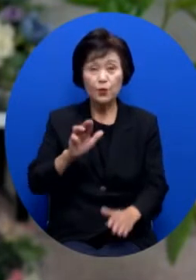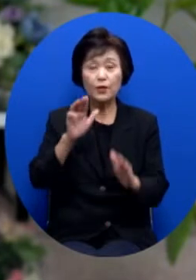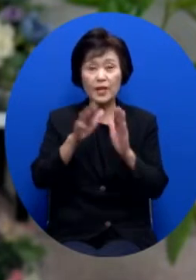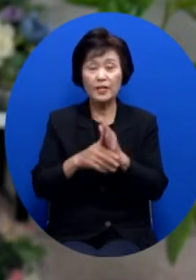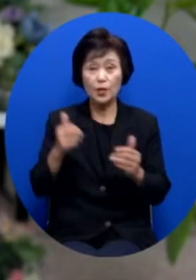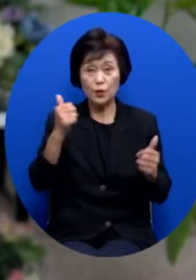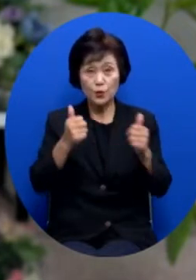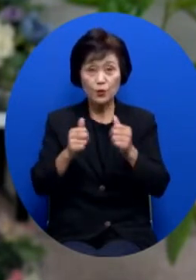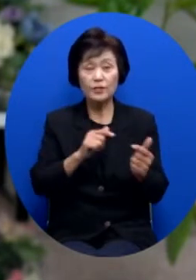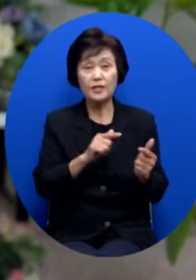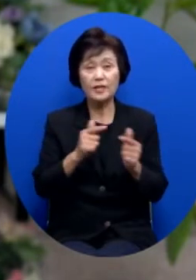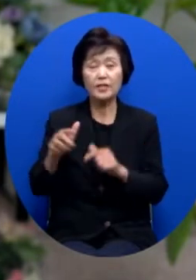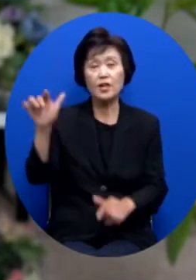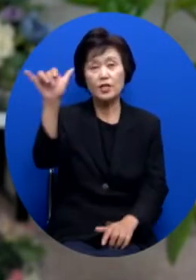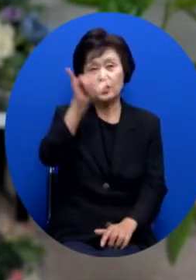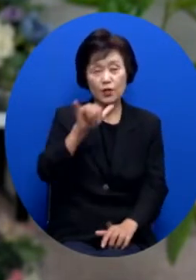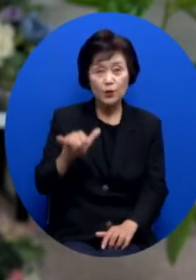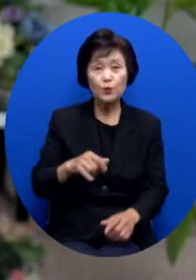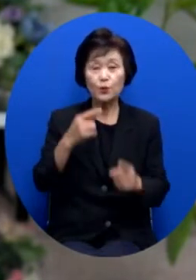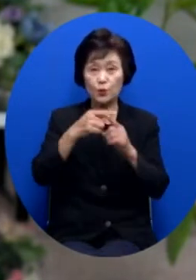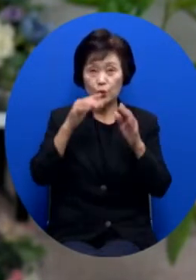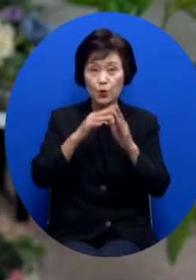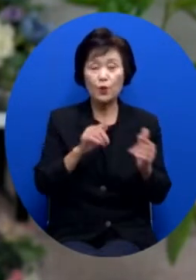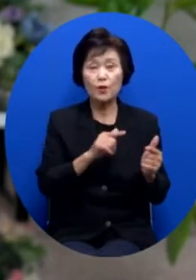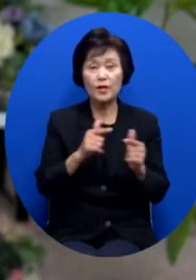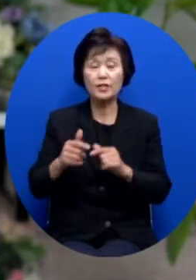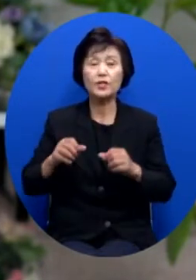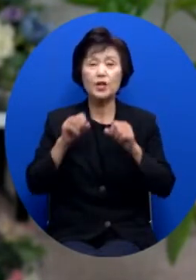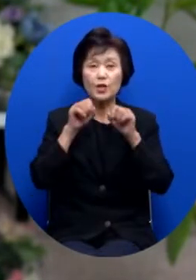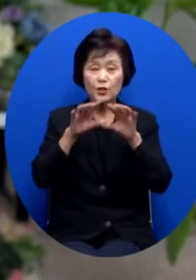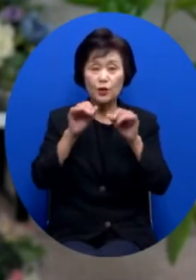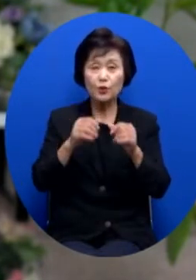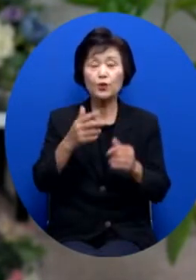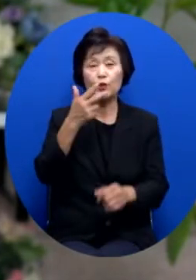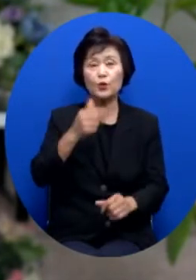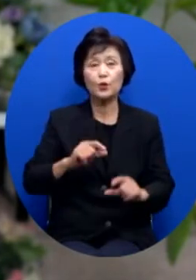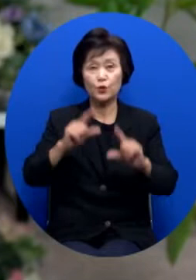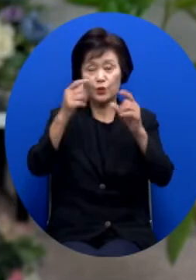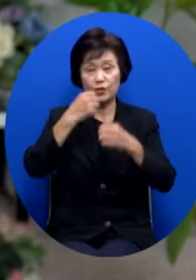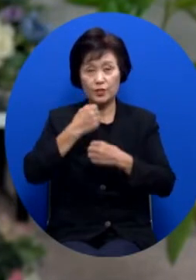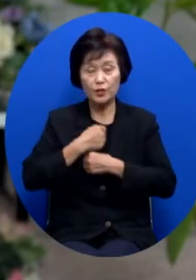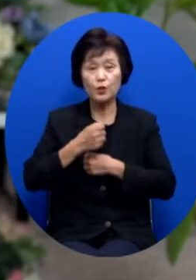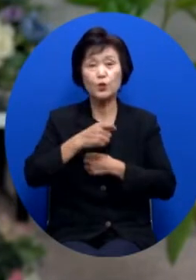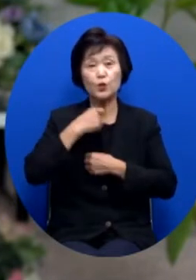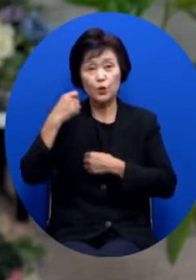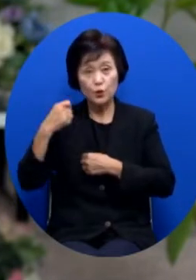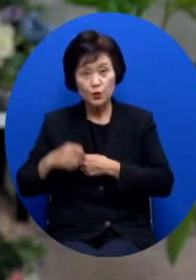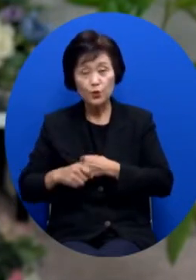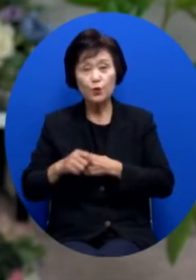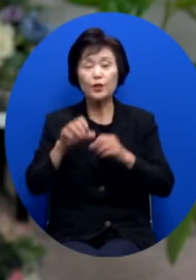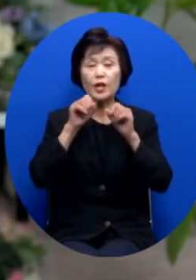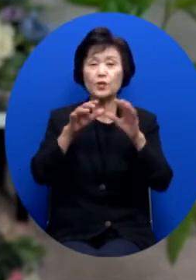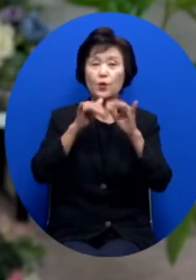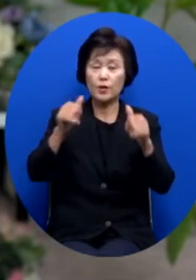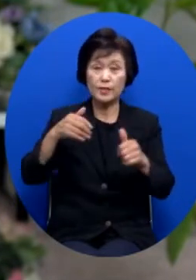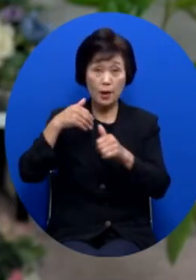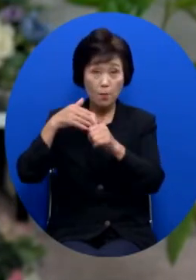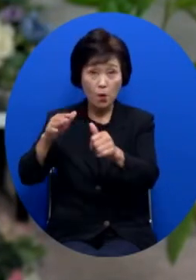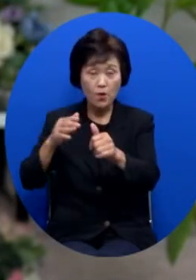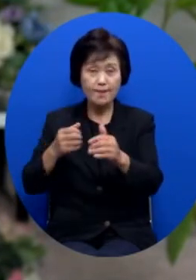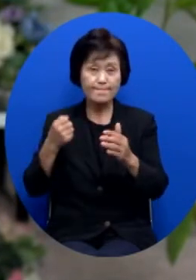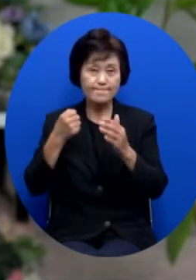총대들은 전국 교회가 전도주의를 지키고 중국의 선교사를 파송하기로